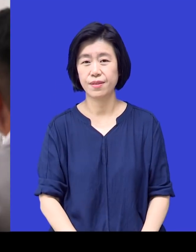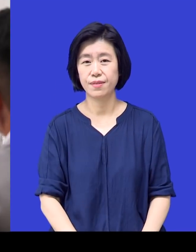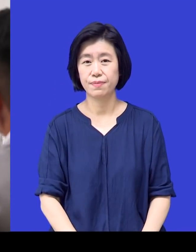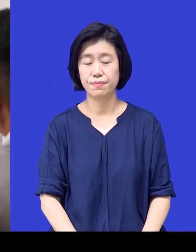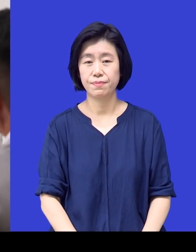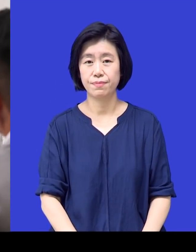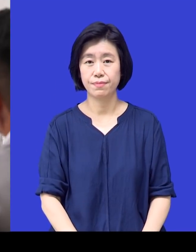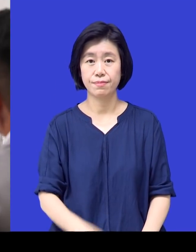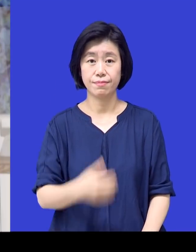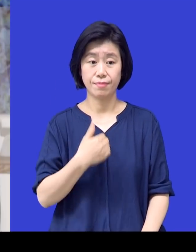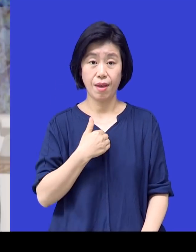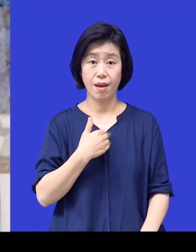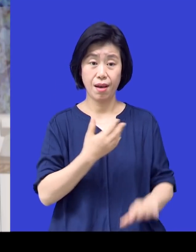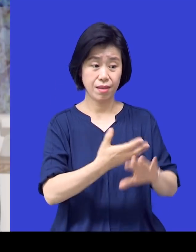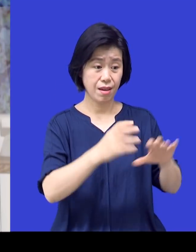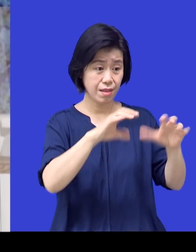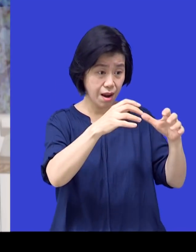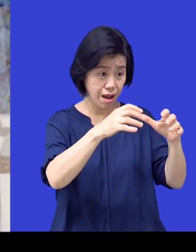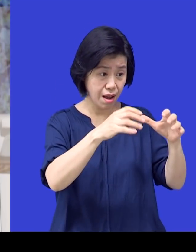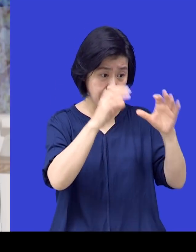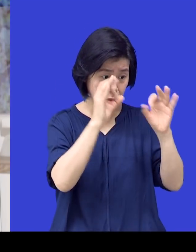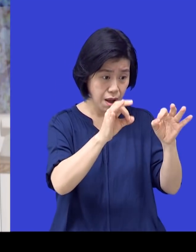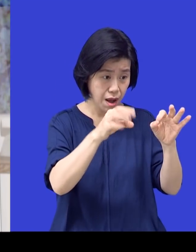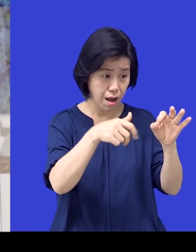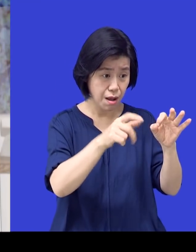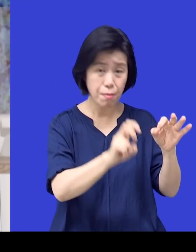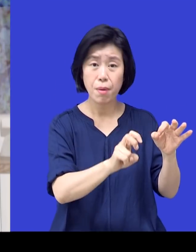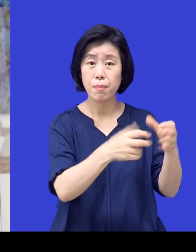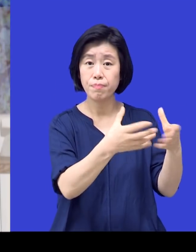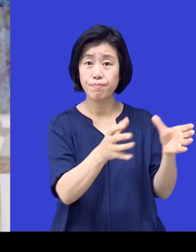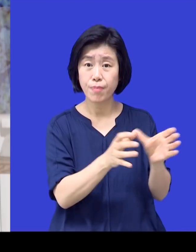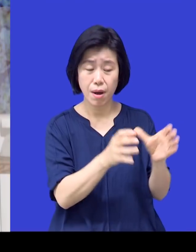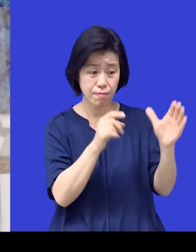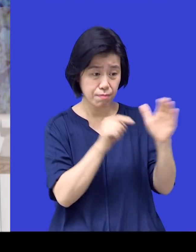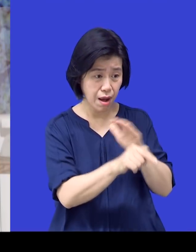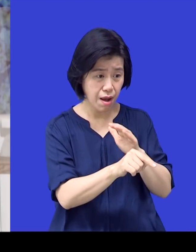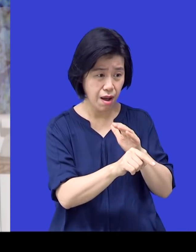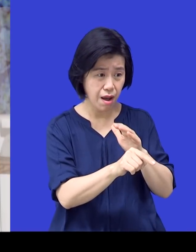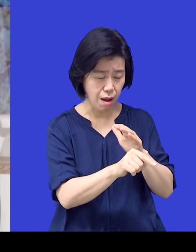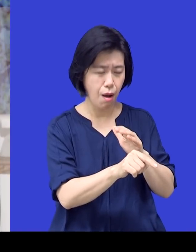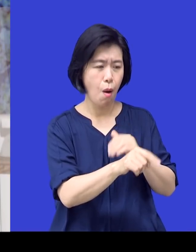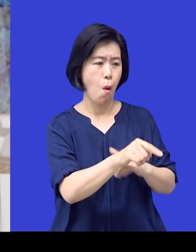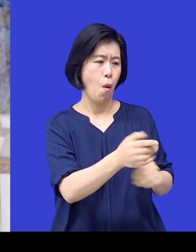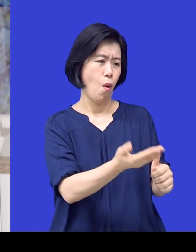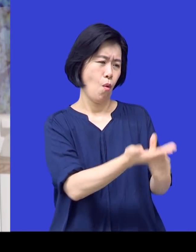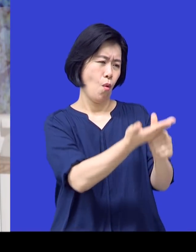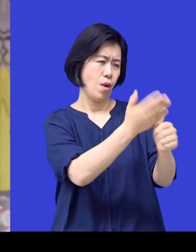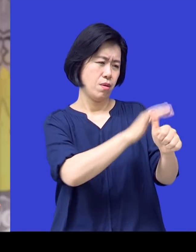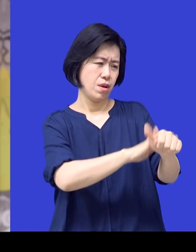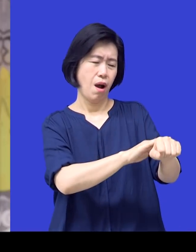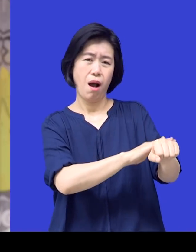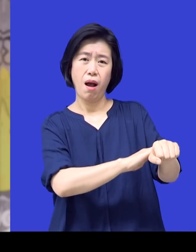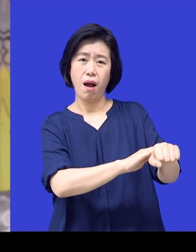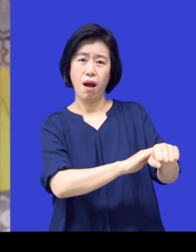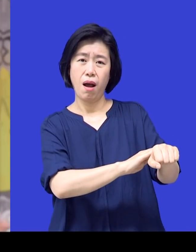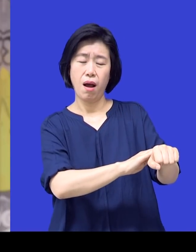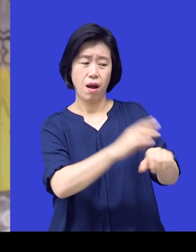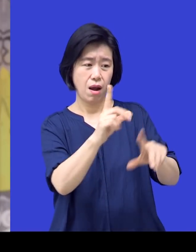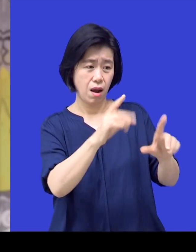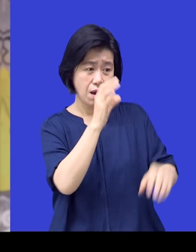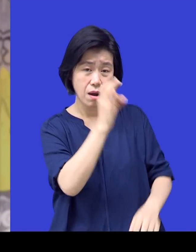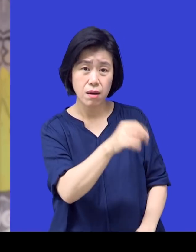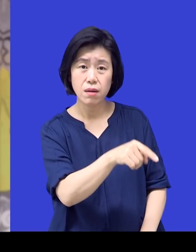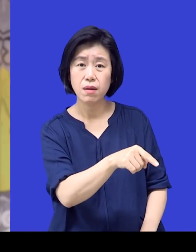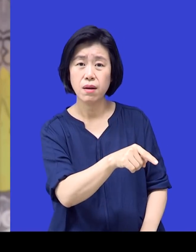크는 애들을 막 보잖아요. 근데 저는 현지에서 계속 그 아이 누군지는 모르는데 자꾸 그